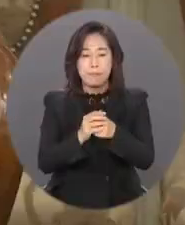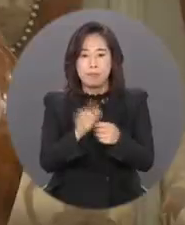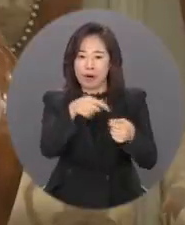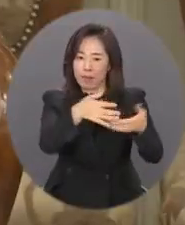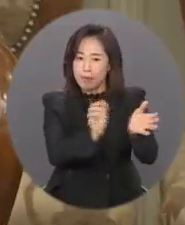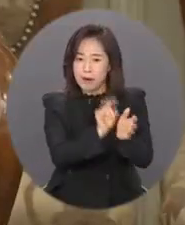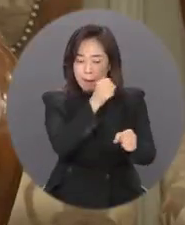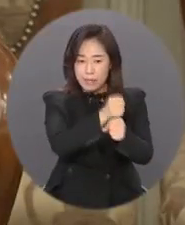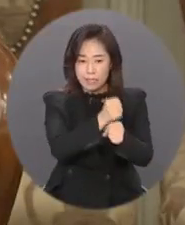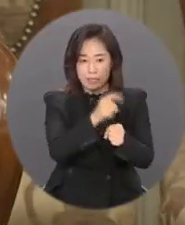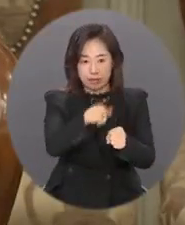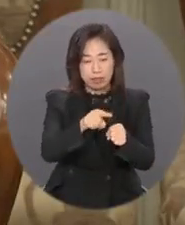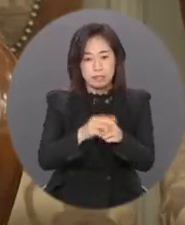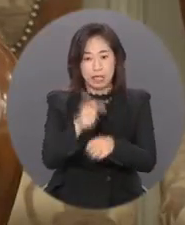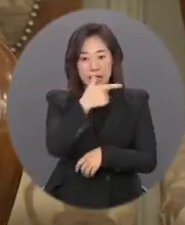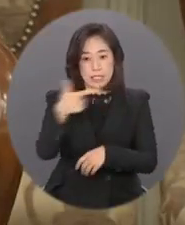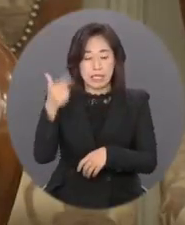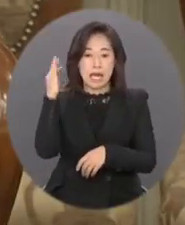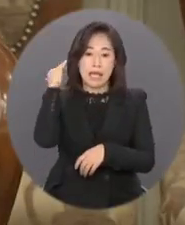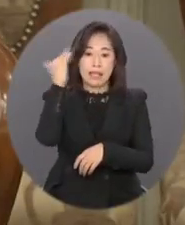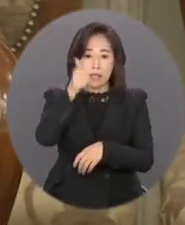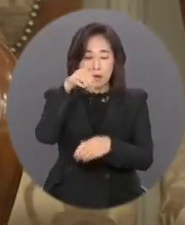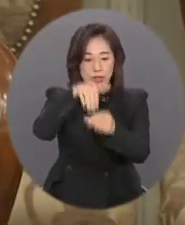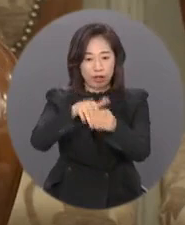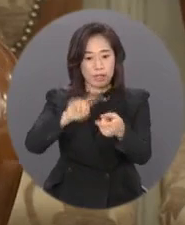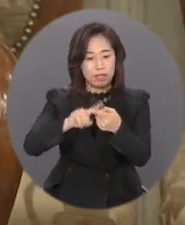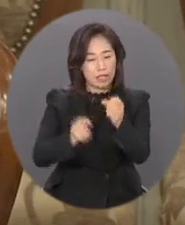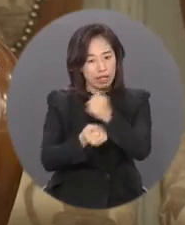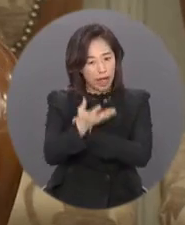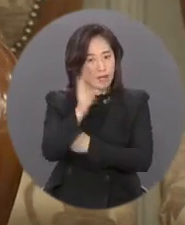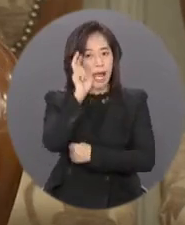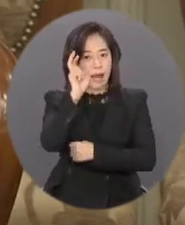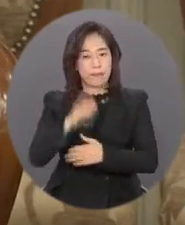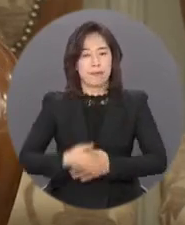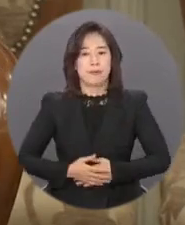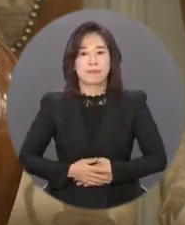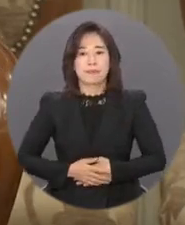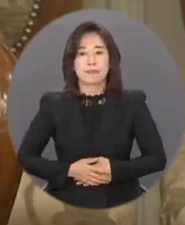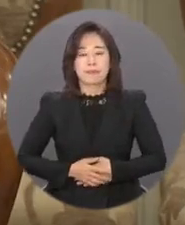대권판도에 영향을 미칠 것으로 보입니다. MBC 뉴스 송정근입니다.